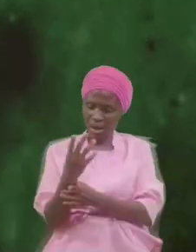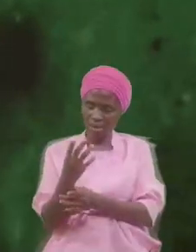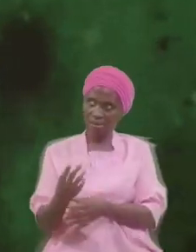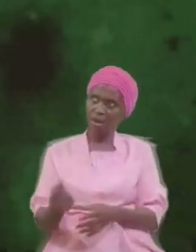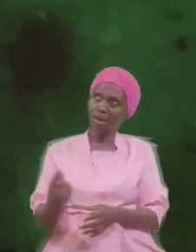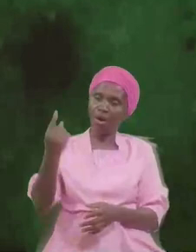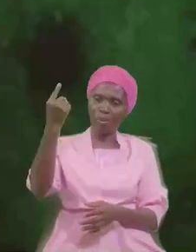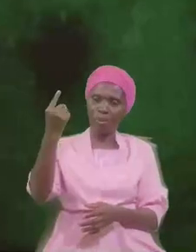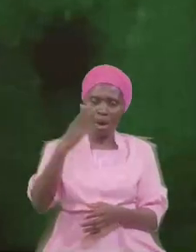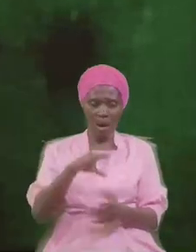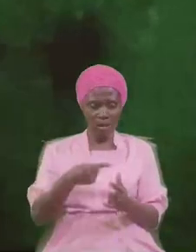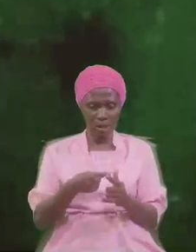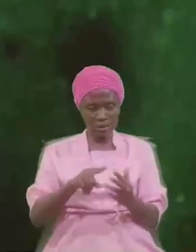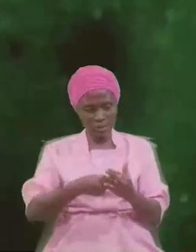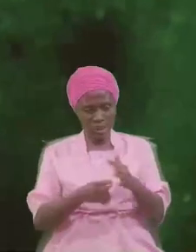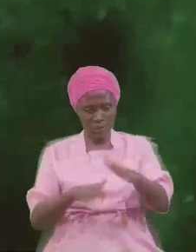à marcher.